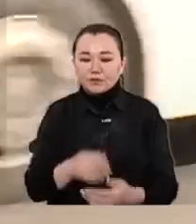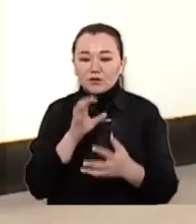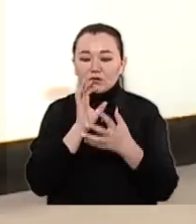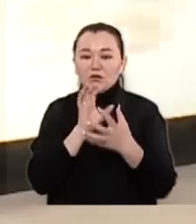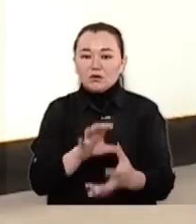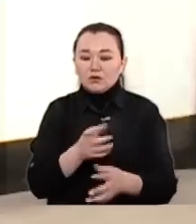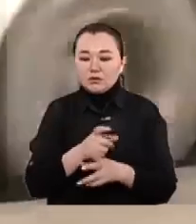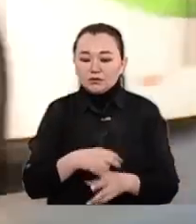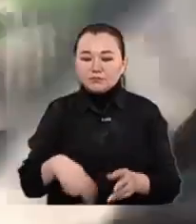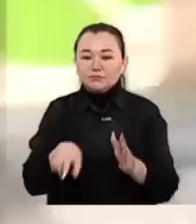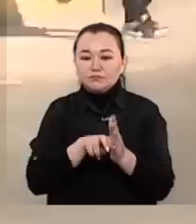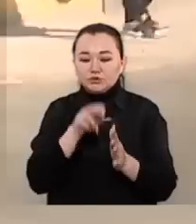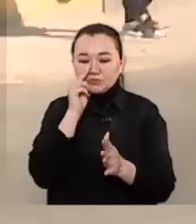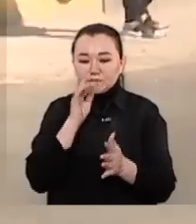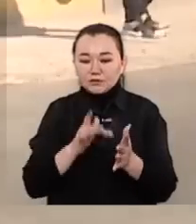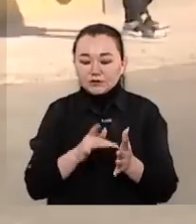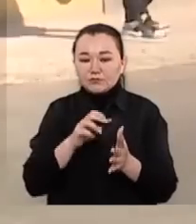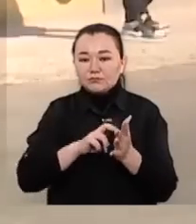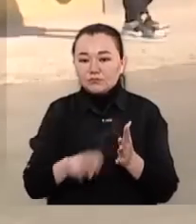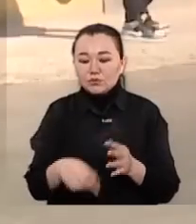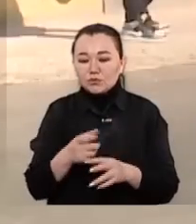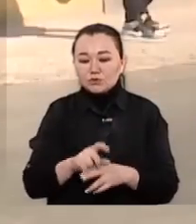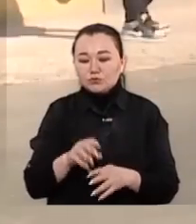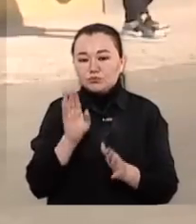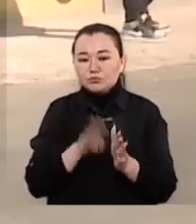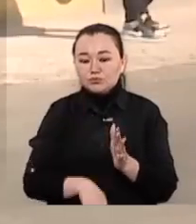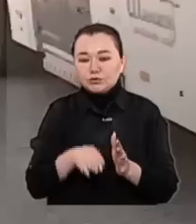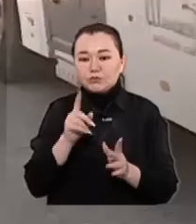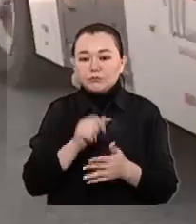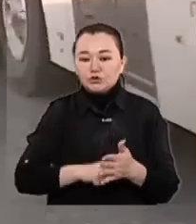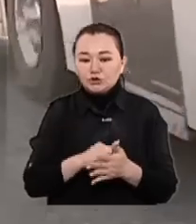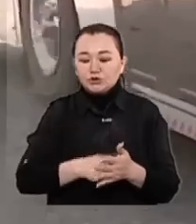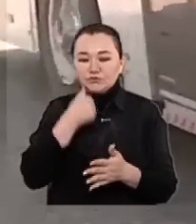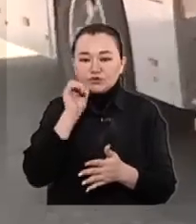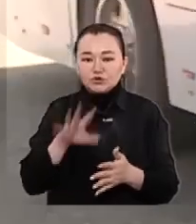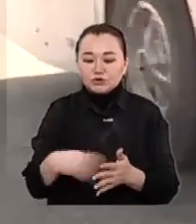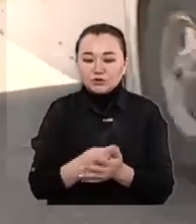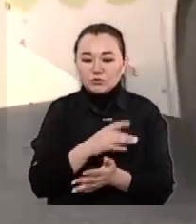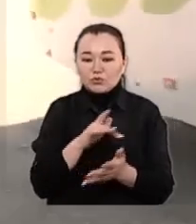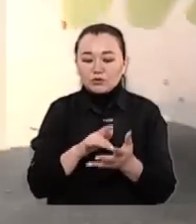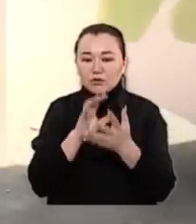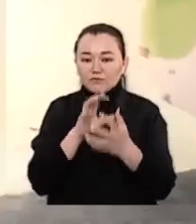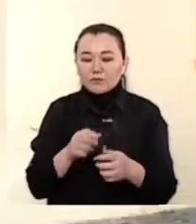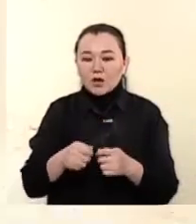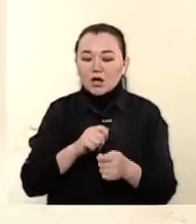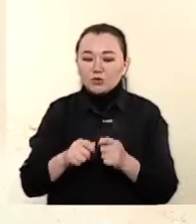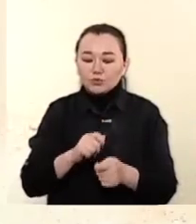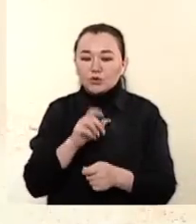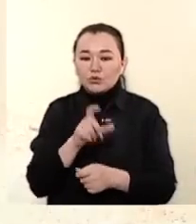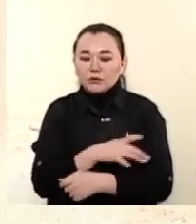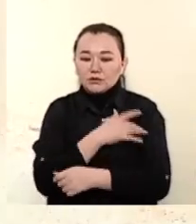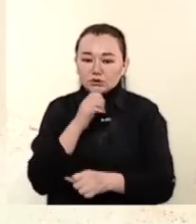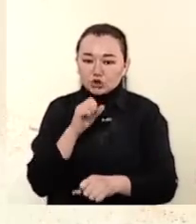Қоғамдық көлікке мінген шымкенттіктердің одан түсуі мұңға айналып барады. Себебі кешелі бері қала автобустарында кондуктор қызметі